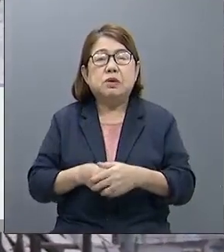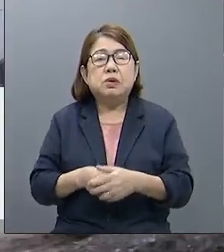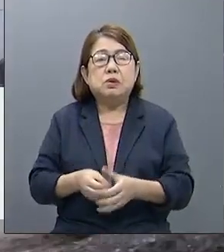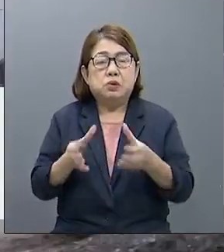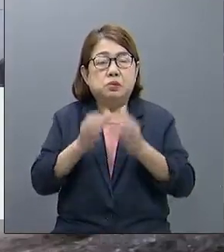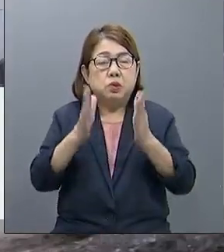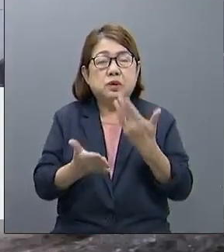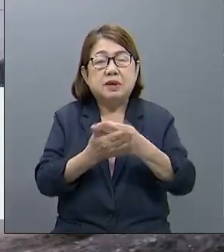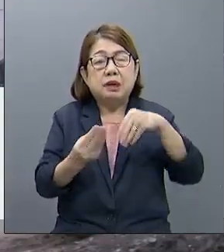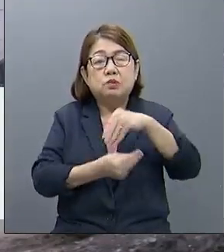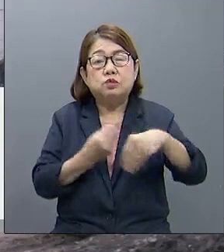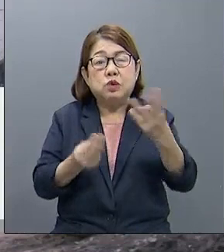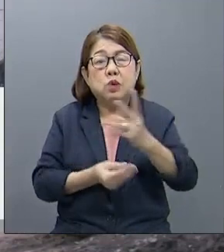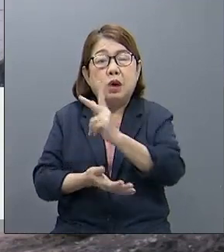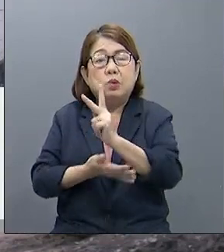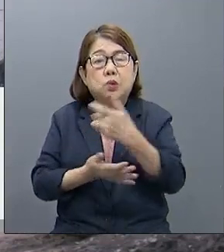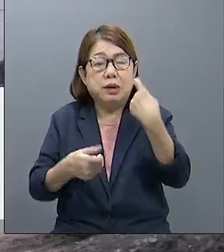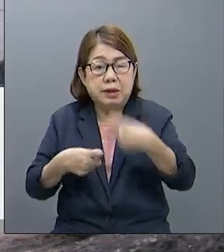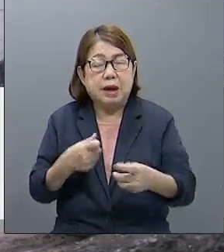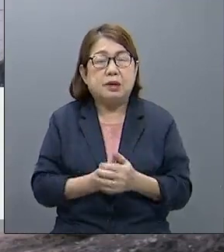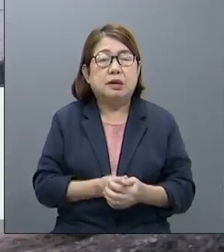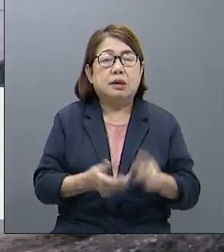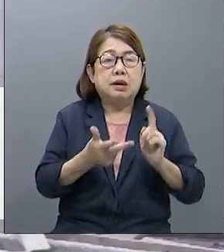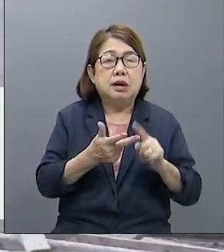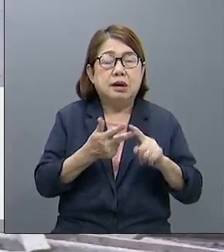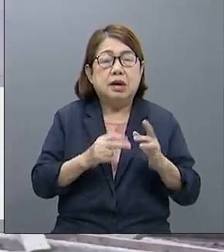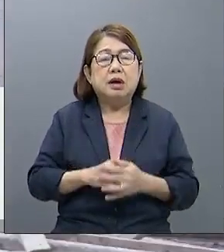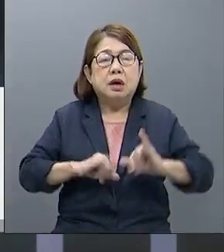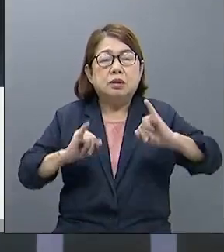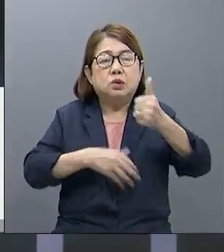ได้ไม่มากและอีกปัจจัยก็คือมาจากฝั่งผู้ประกอบการค่ะ